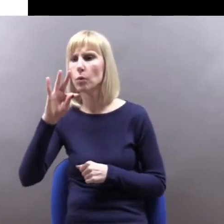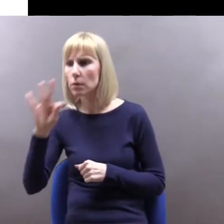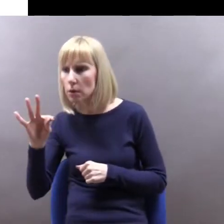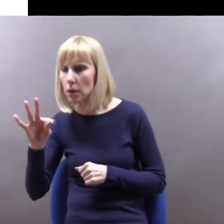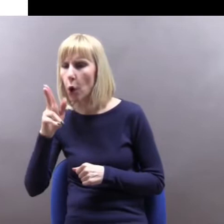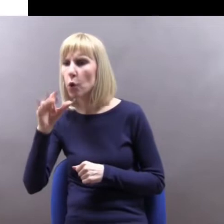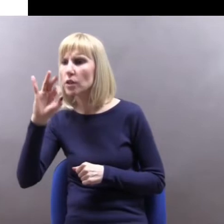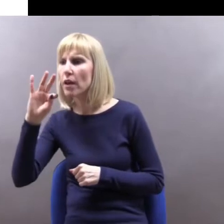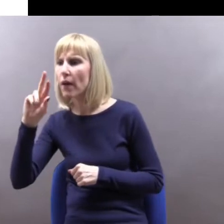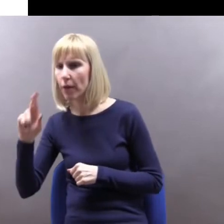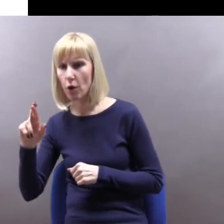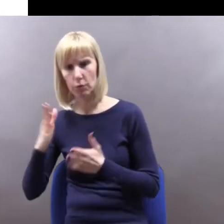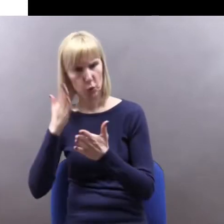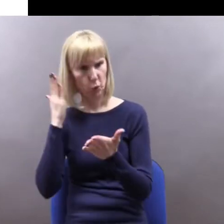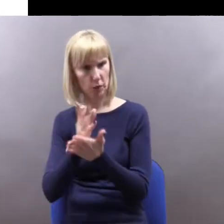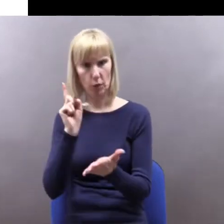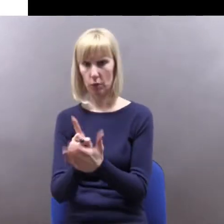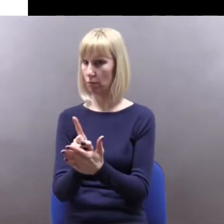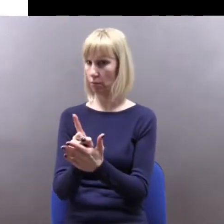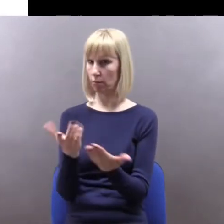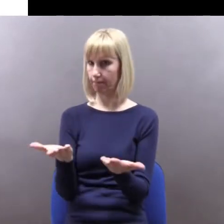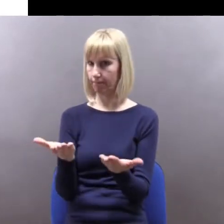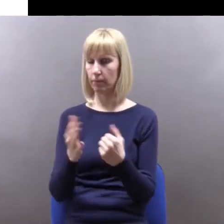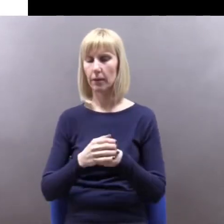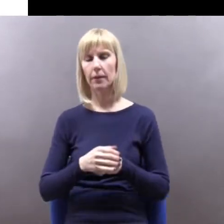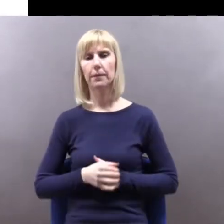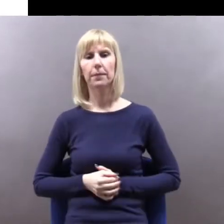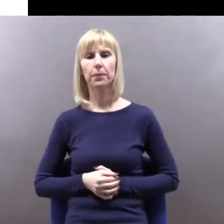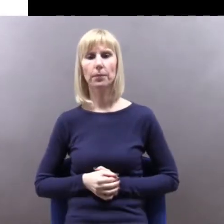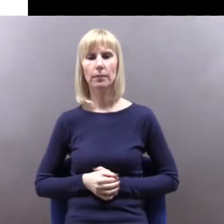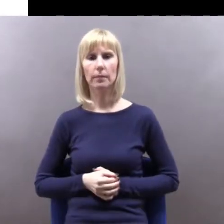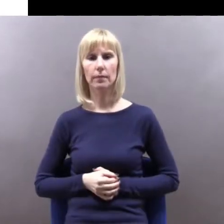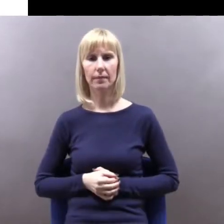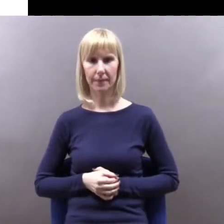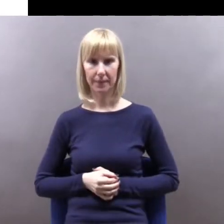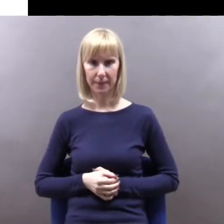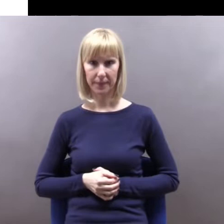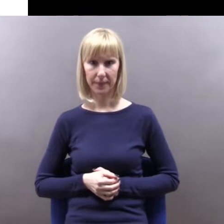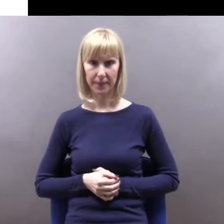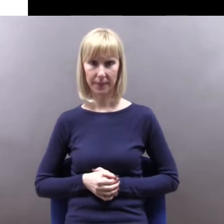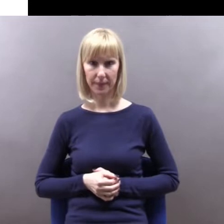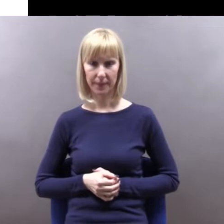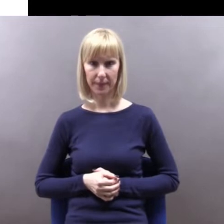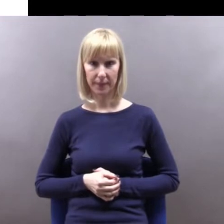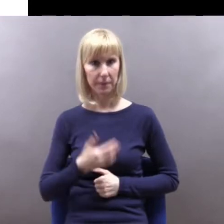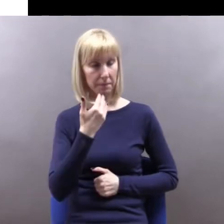Dobrze, dziękuję. Ktoś chyba remont robi, chyba u pani tak, nawet. Tak, to u mnie sąsiad za ścianą, przepraszam bardzo.